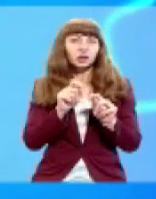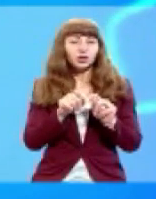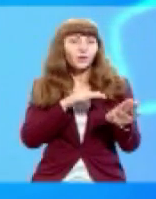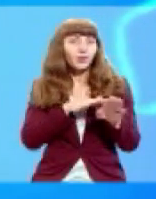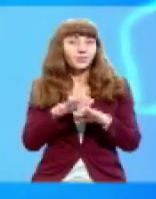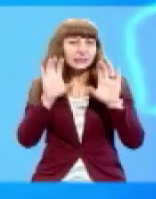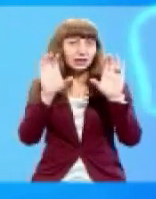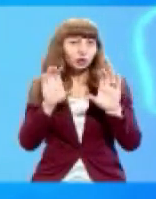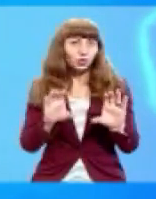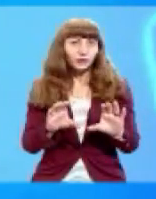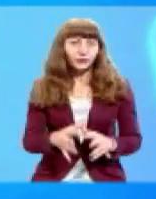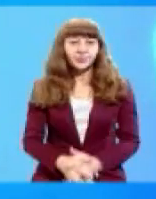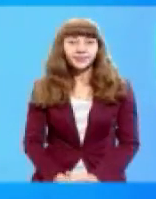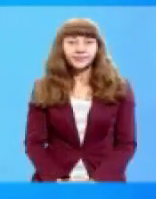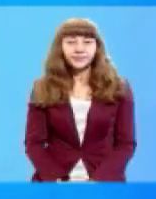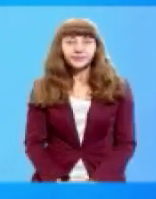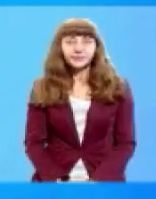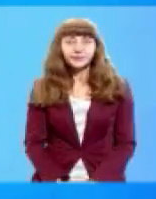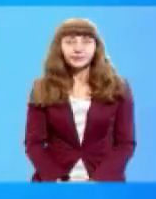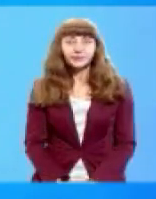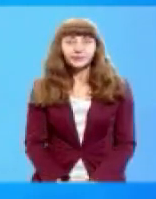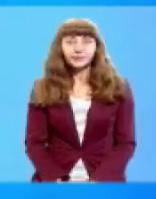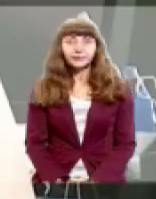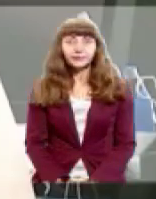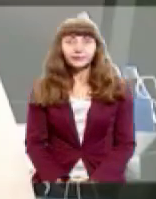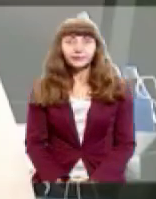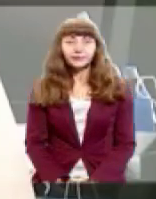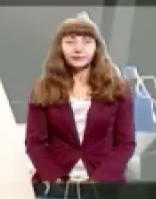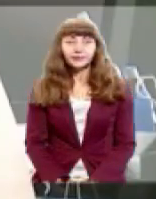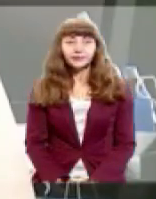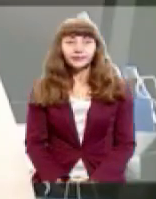сақталуын, бақылау сияқты бірқатар тақырыптар қозғалды.